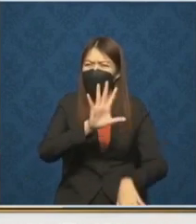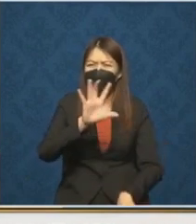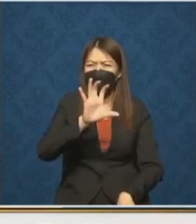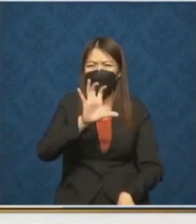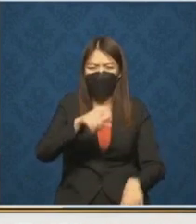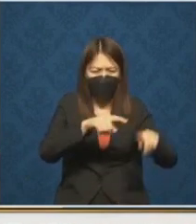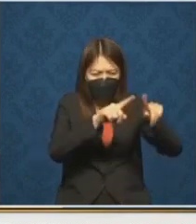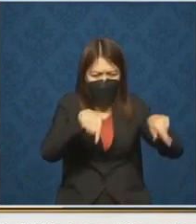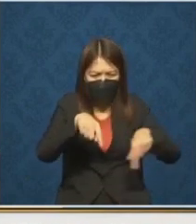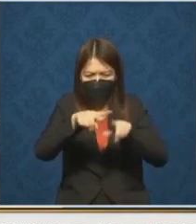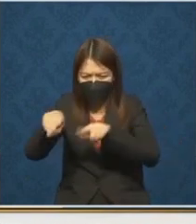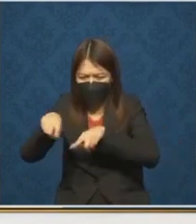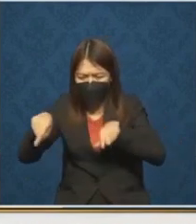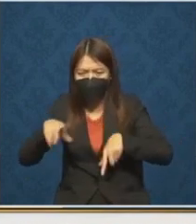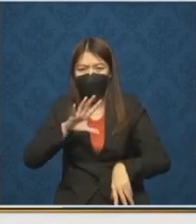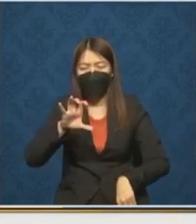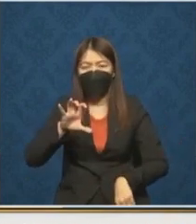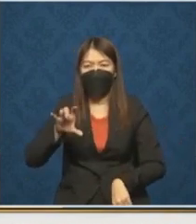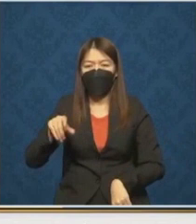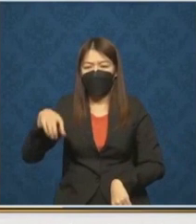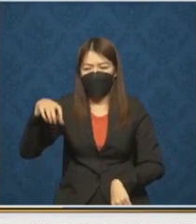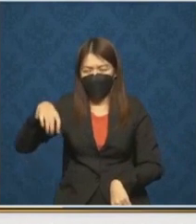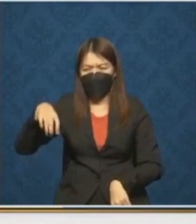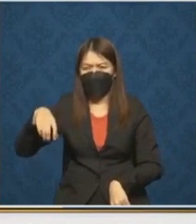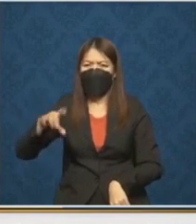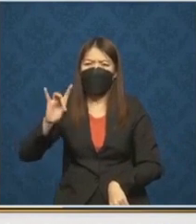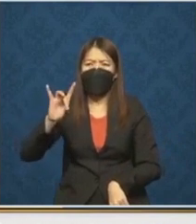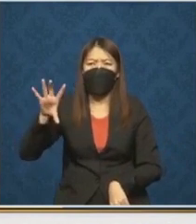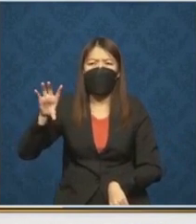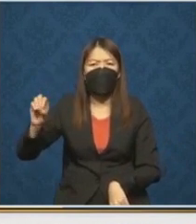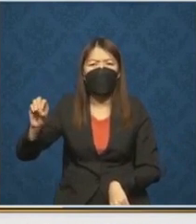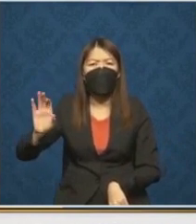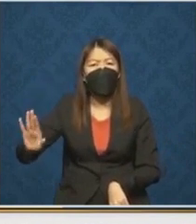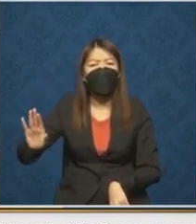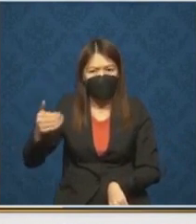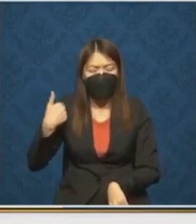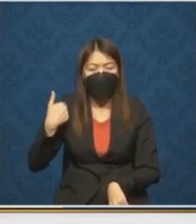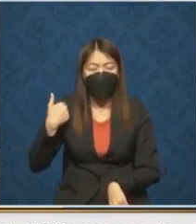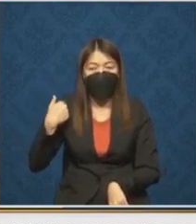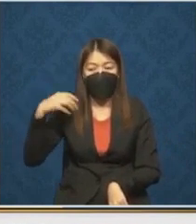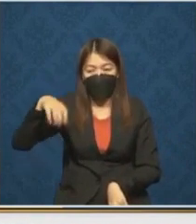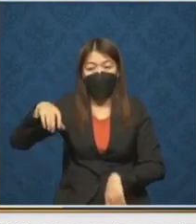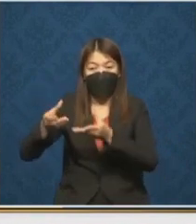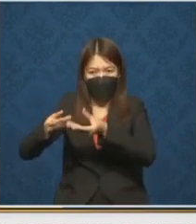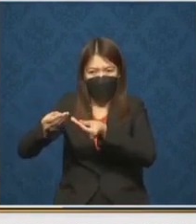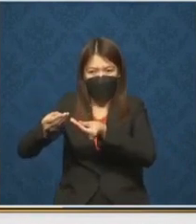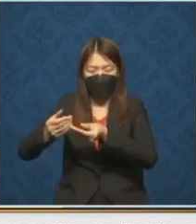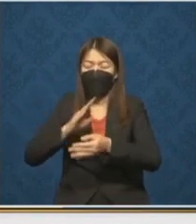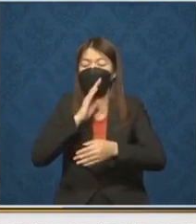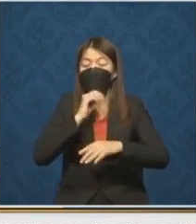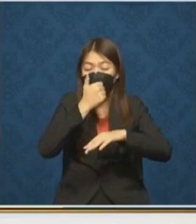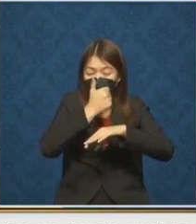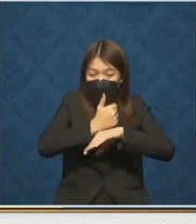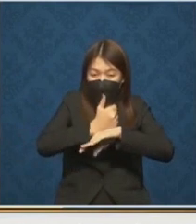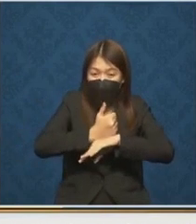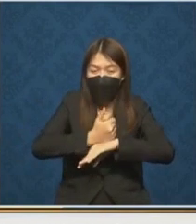ดนบอกว่าเขามีอยู่ 850 แปลงผมคิดว่าถ้าพูดวารถไฟเป็น